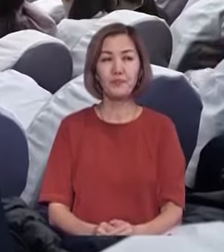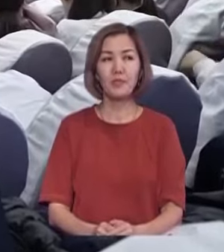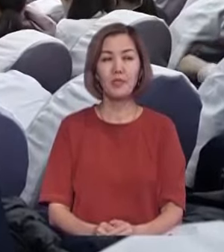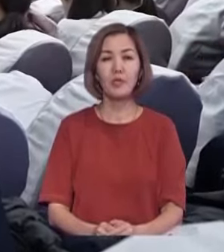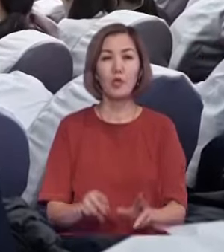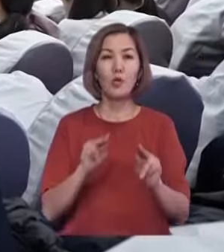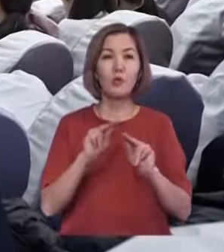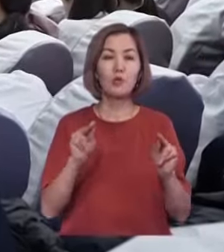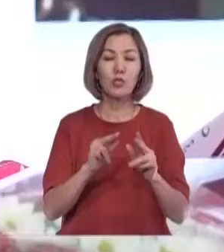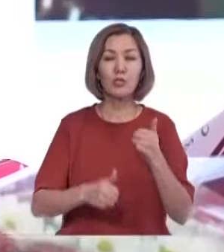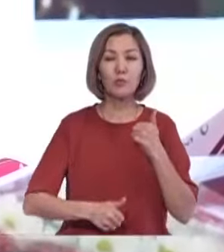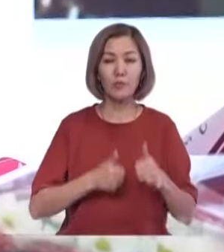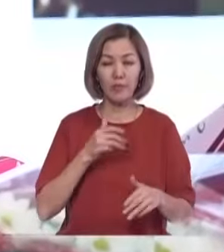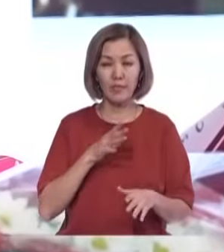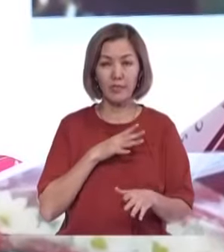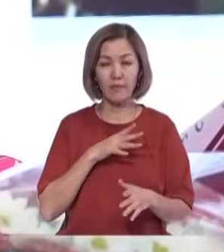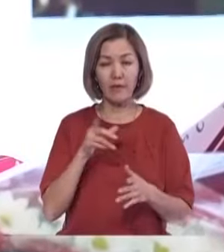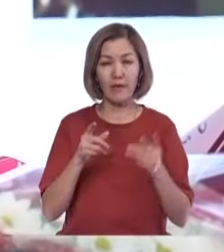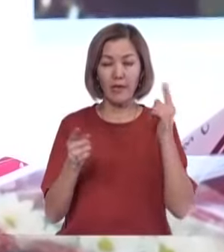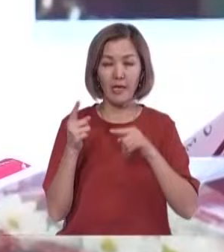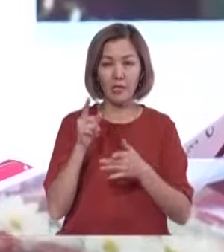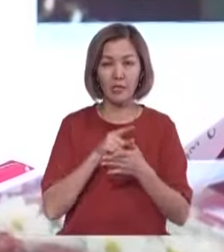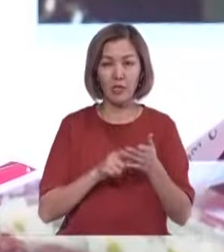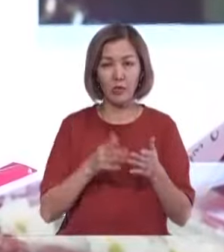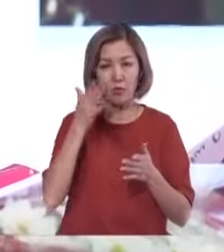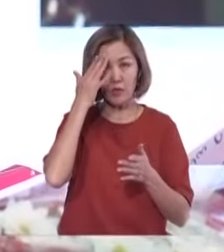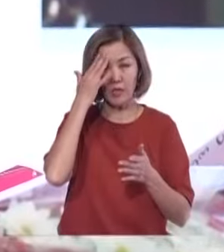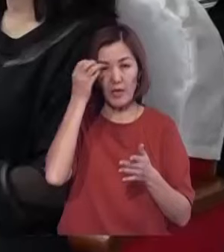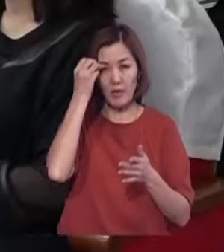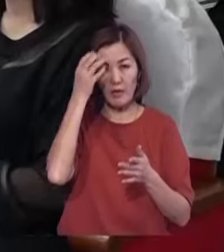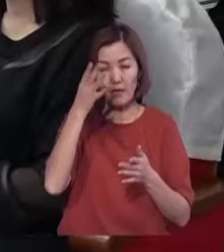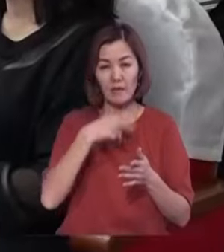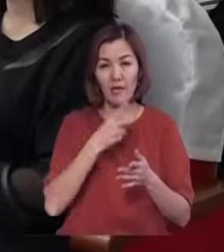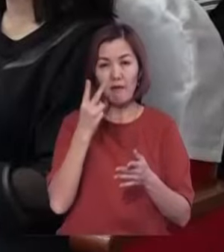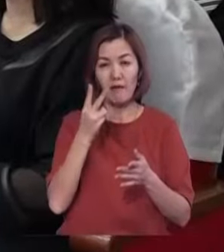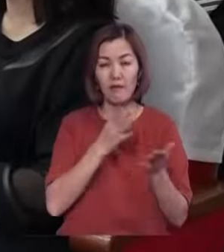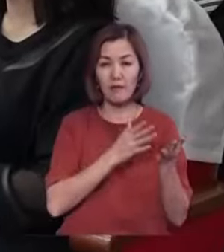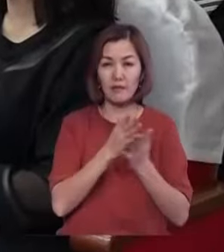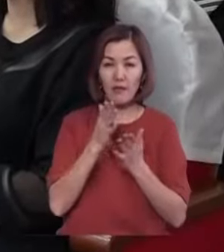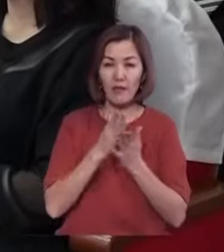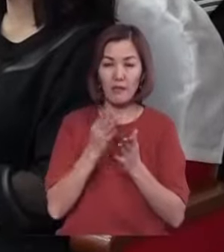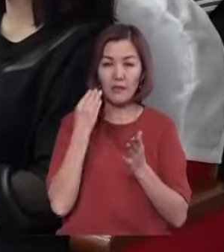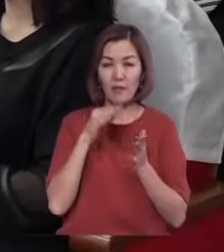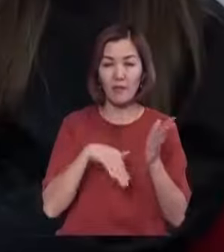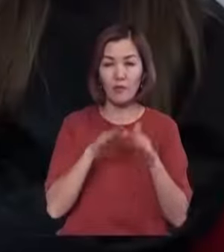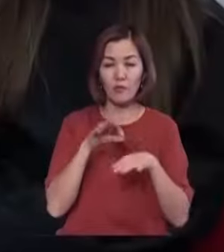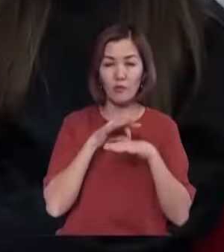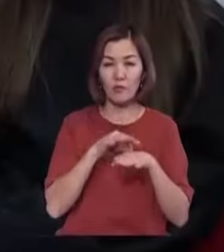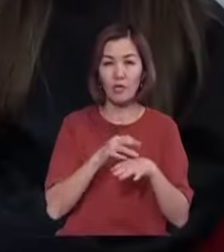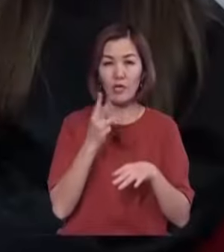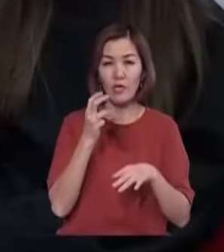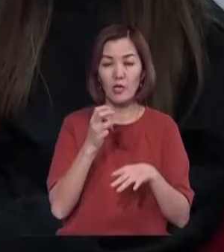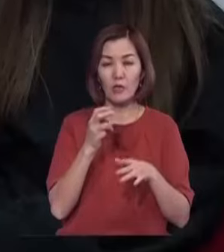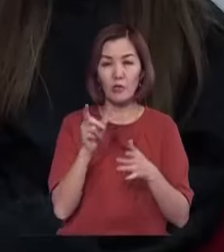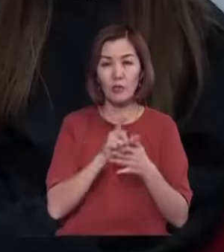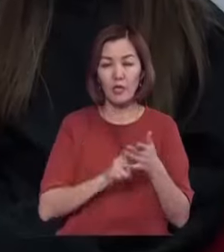Ұстаз болу мәртебе, ал ән шығару талант. Серікжамал Әжібекова осы қос саланы қатар әрі сапалы алып жүр. Бүгінде 200-ге тарта